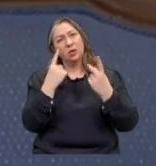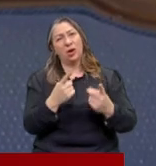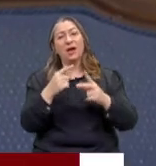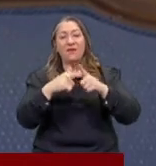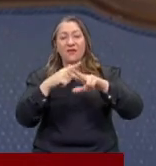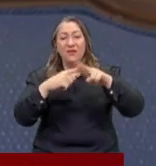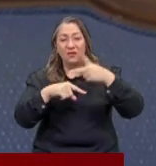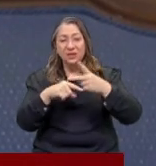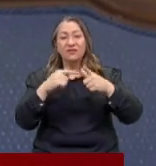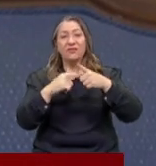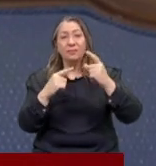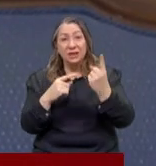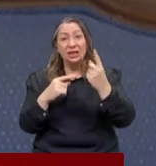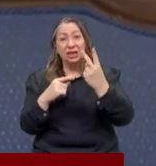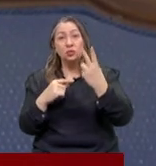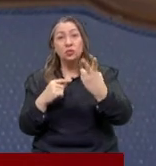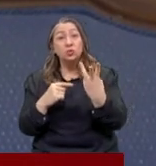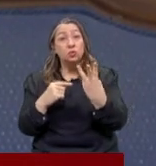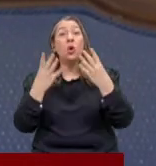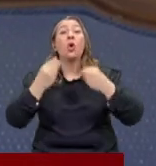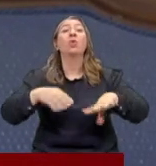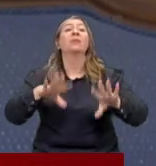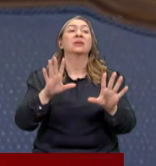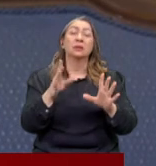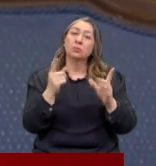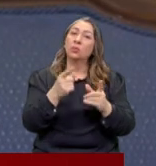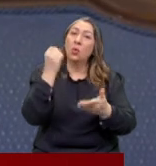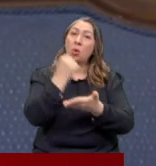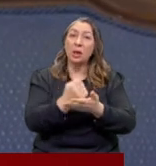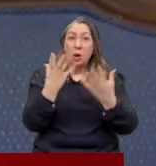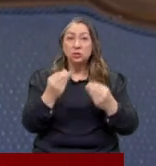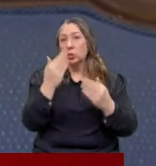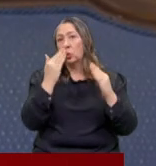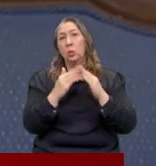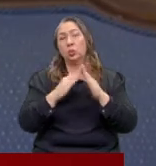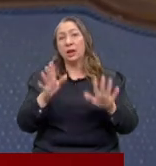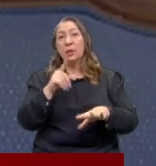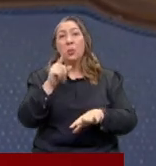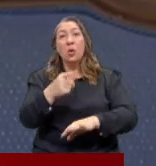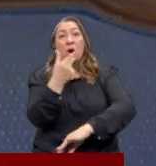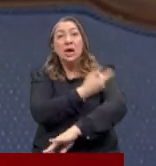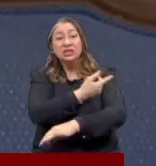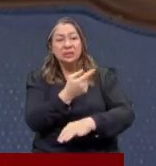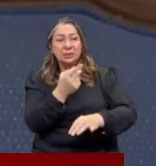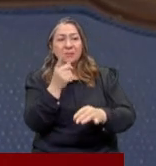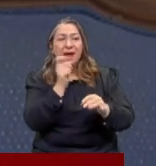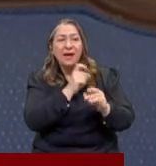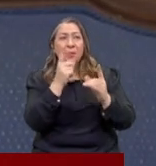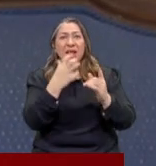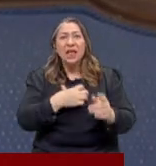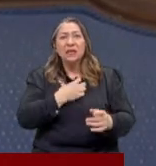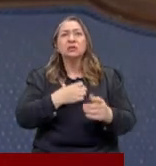faz 1, faz 2, faz 3 çalışmalar olmadan Çiçekan'ın bir onay vermesi uygun değil. Bu aşının yan etkileriyle ilgili çok